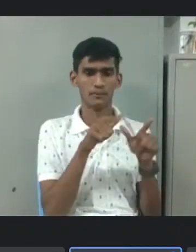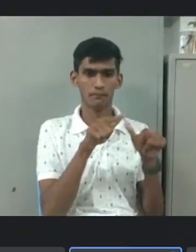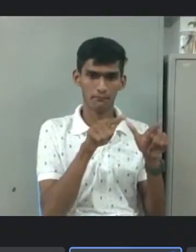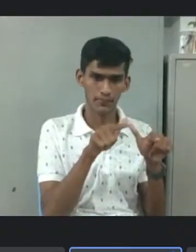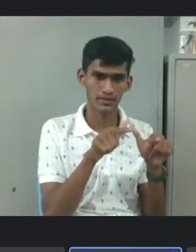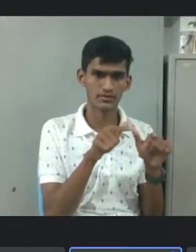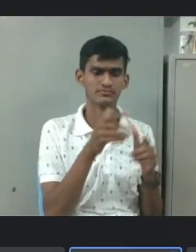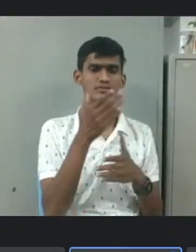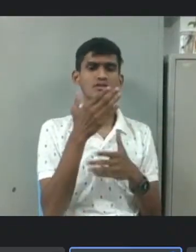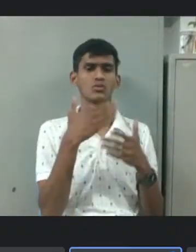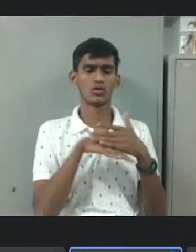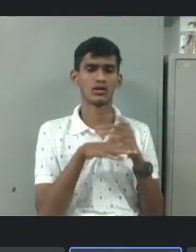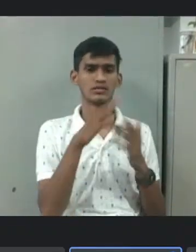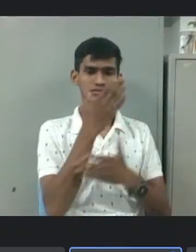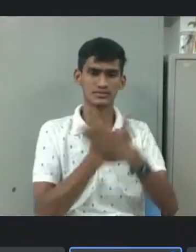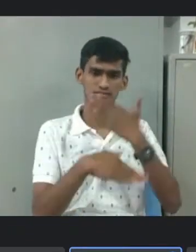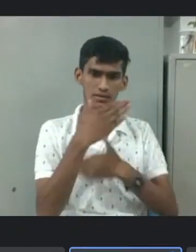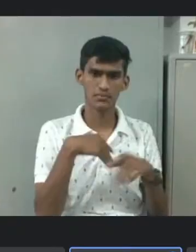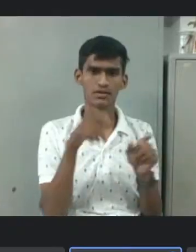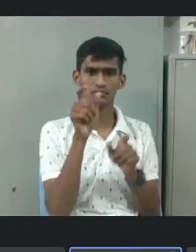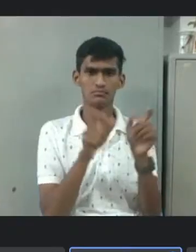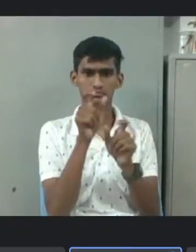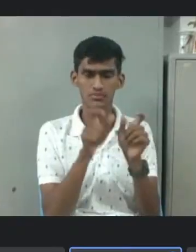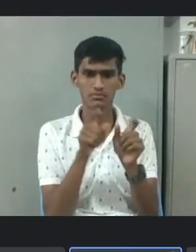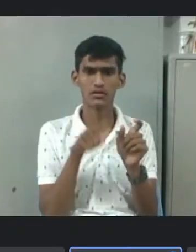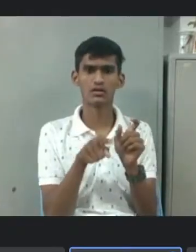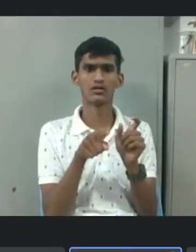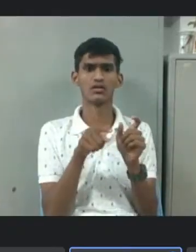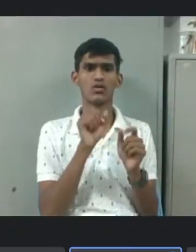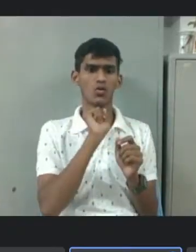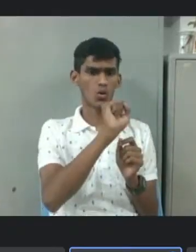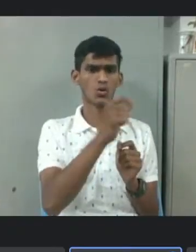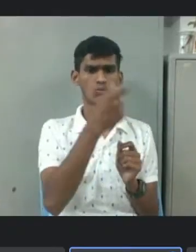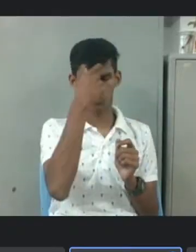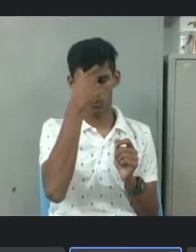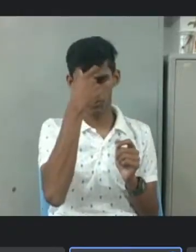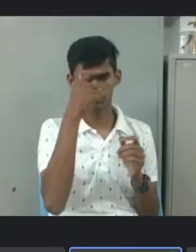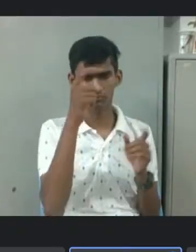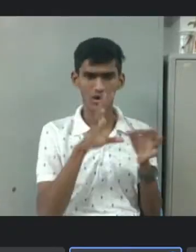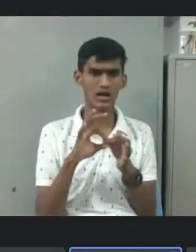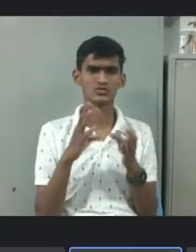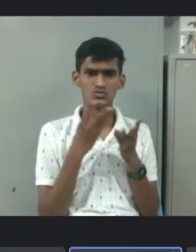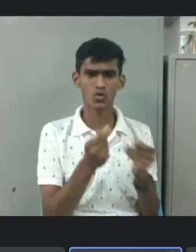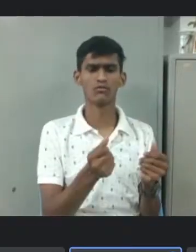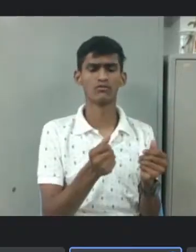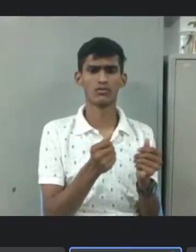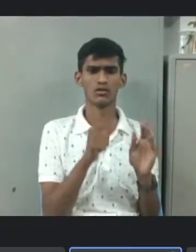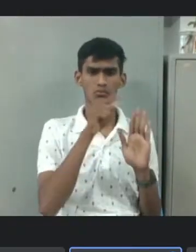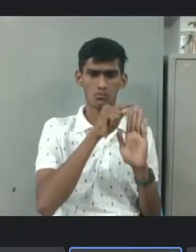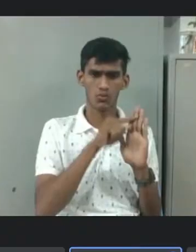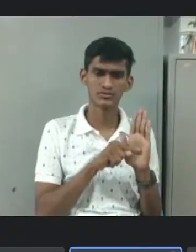ഓരോ ഭിന്നശേഷിക്കാരും അവരുടെ കെയർ ഗീവേഴ്സിനും ഒക്കെ വേണ്ട നടപടികൾ സ്വീകരിക്കണം എന്നൊക്കെ എല്ലാ ബഡ്ജറ്റിലും വെച്ചിട്ടുണ്ട്.